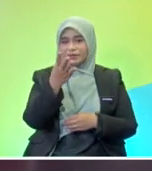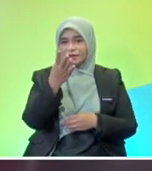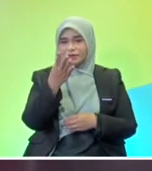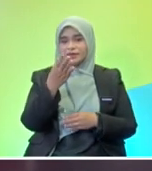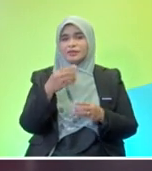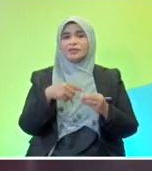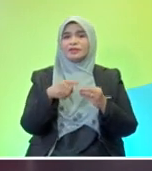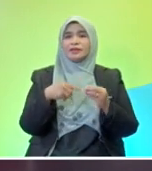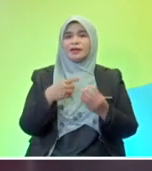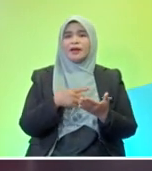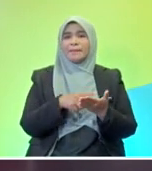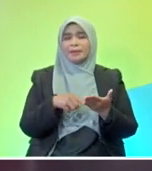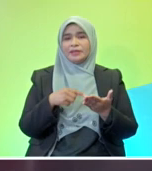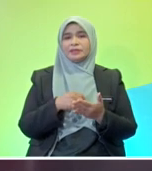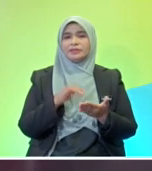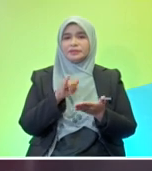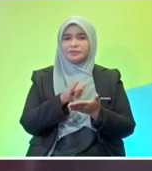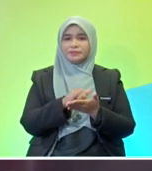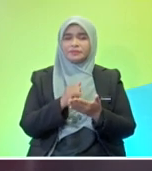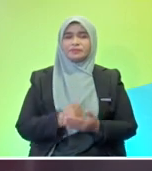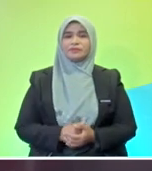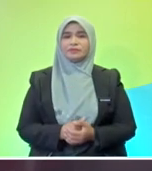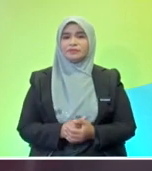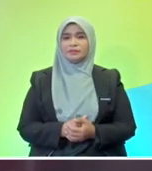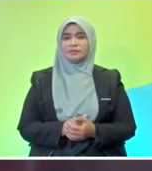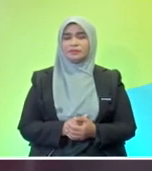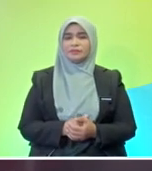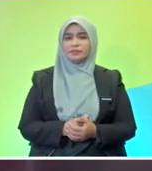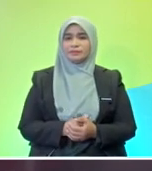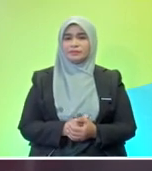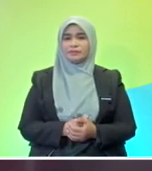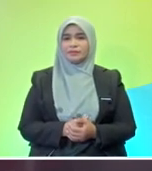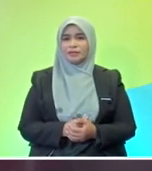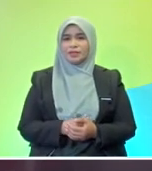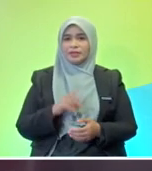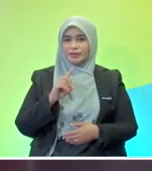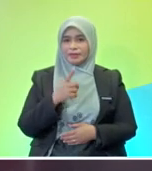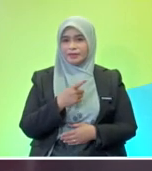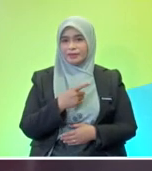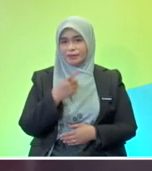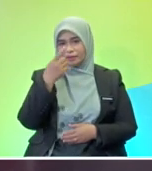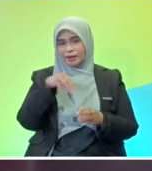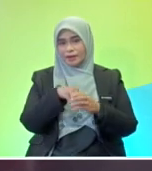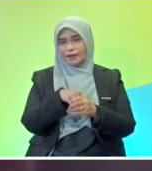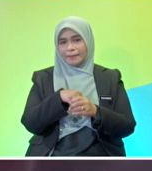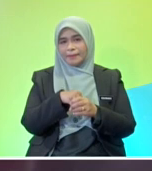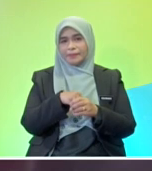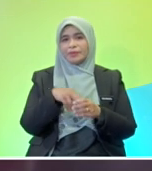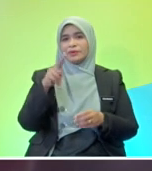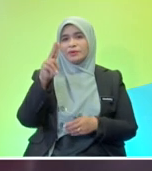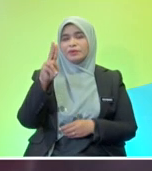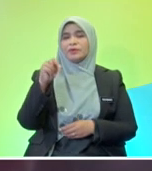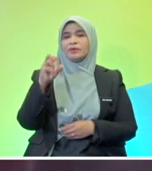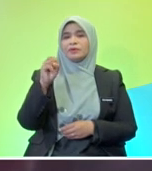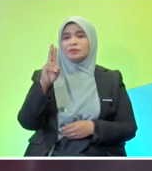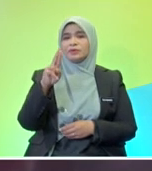visual yang terlibat dalam penghasilan boneka sendok ini. Okey. Kita dalam unsur seni yang akan terlibat